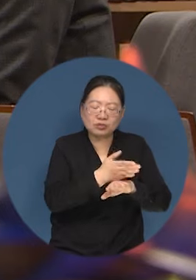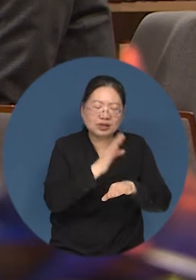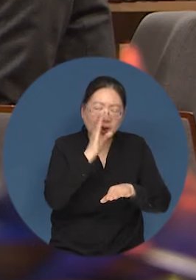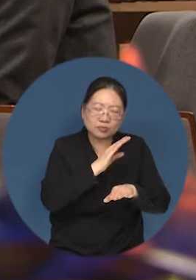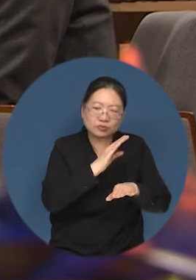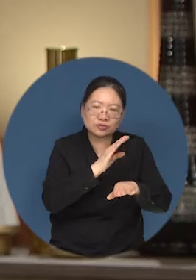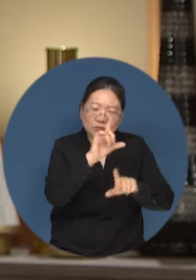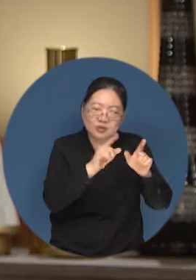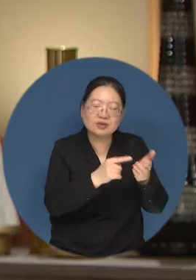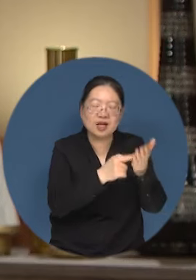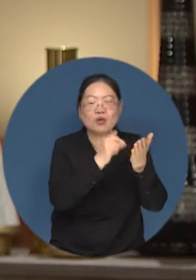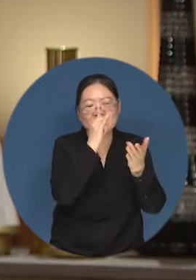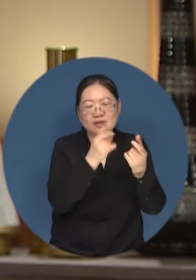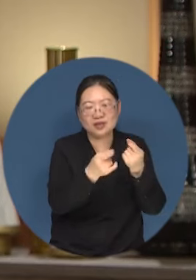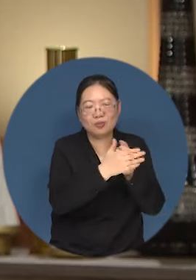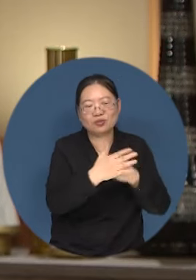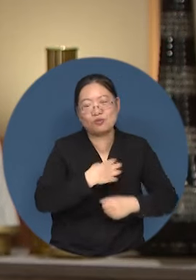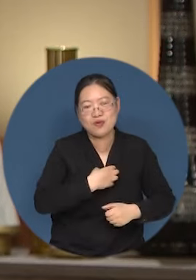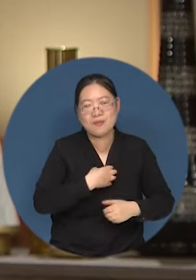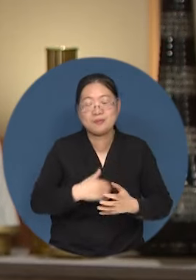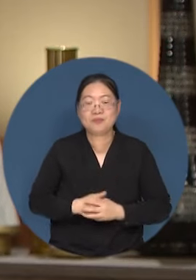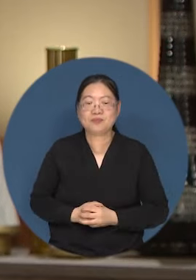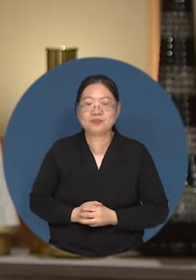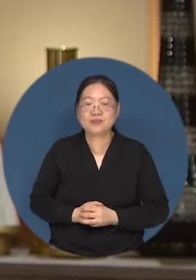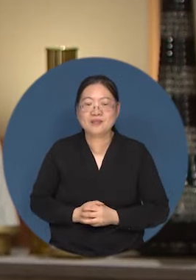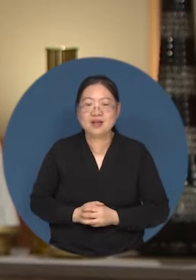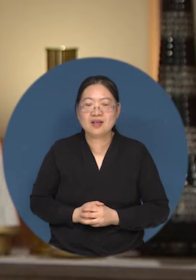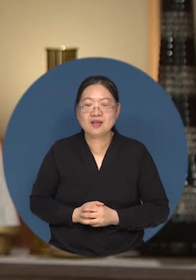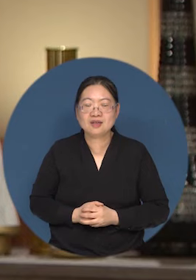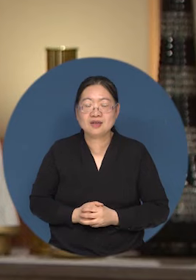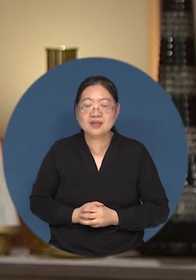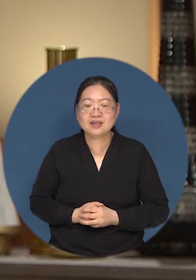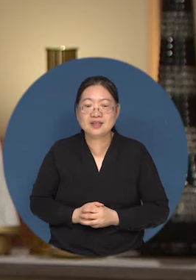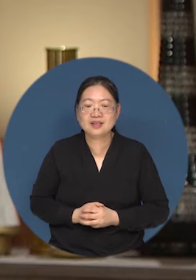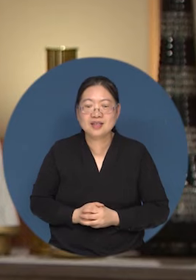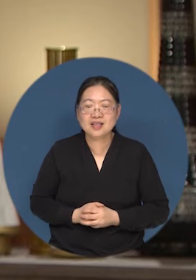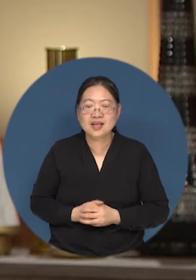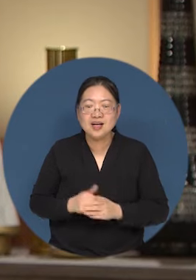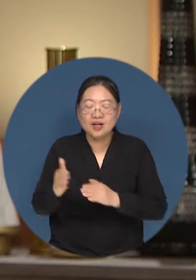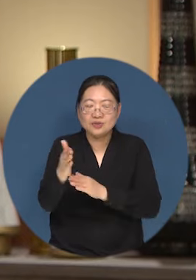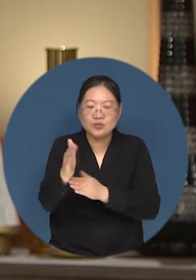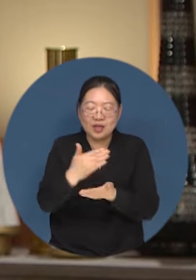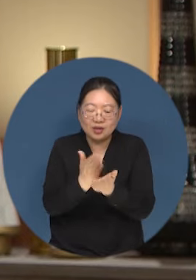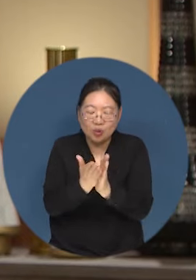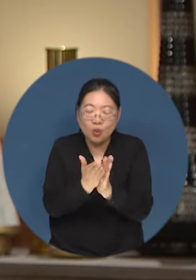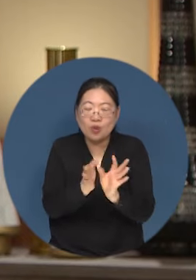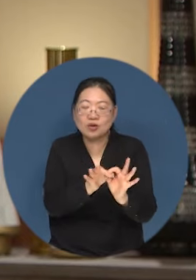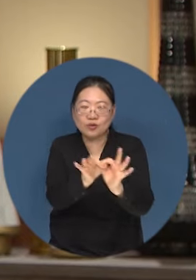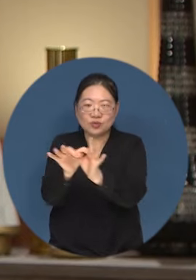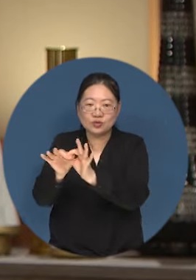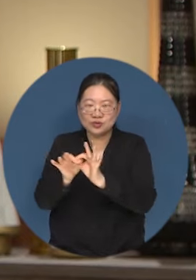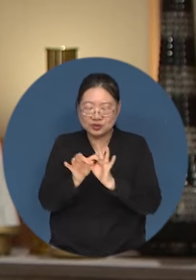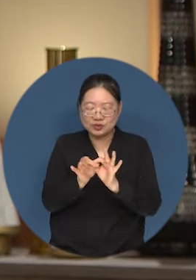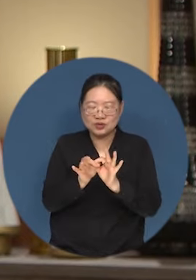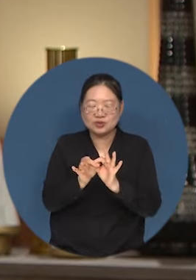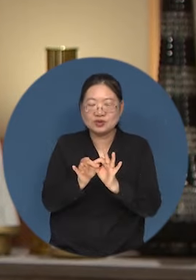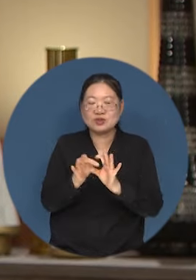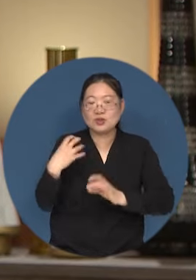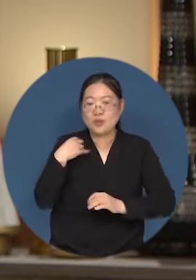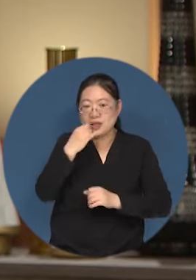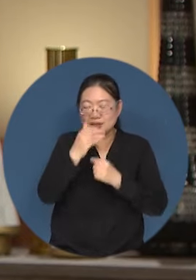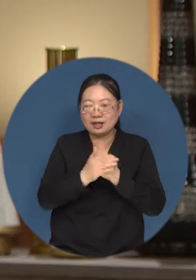거고. 생태계는 그 생태계 내에 구성하고 있는 모든 종들은 서로 유기적인 관계를 맺고 있습니다. 맞아요.